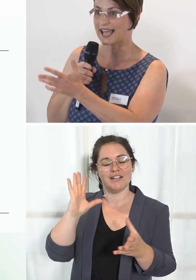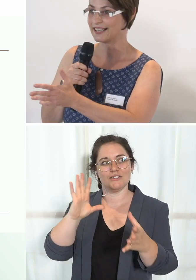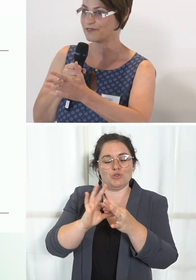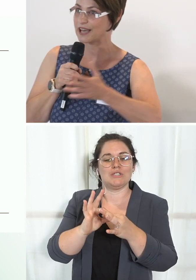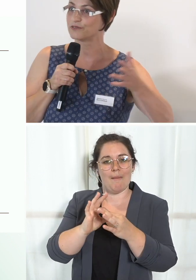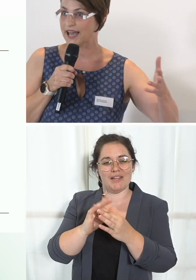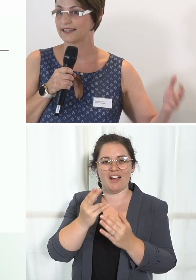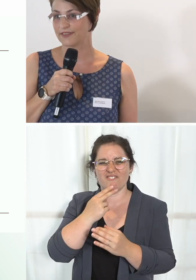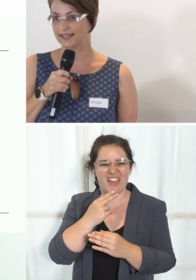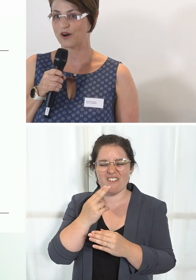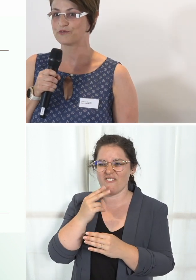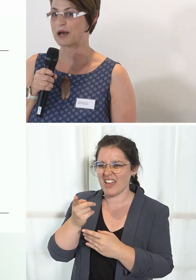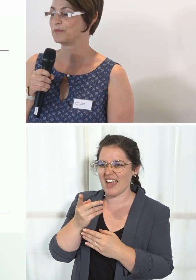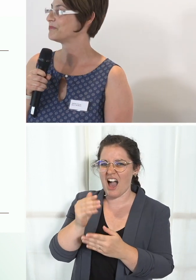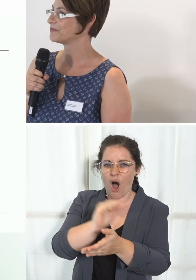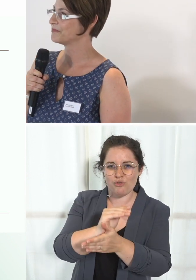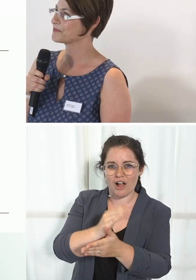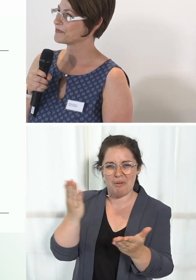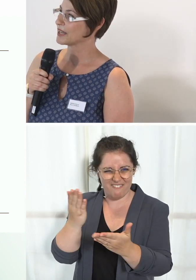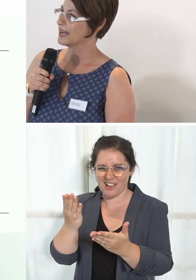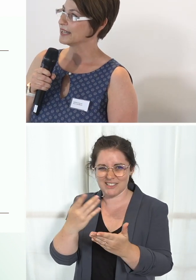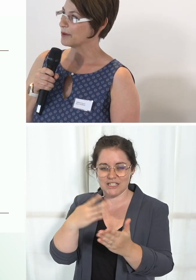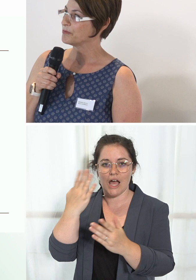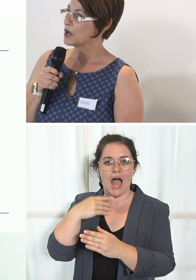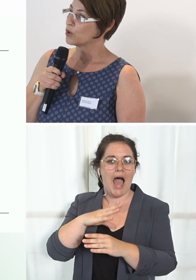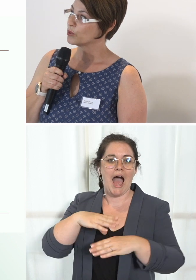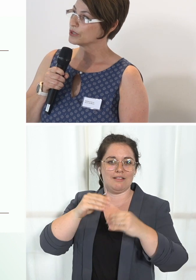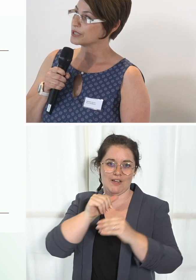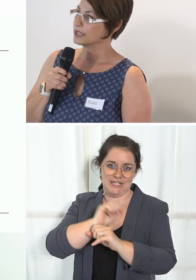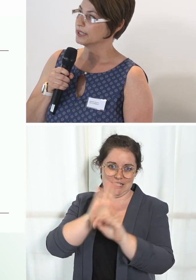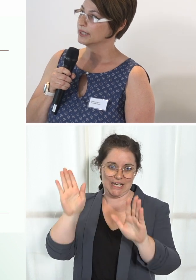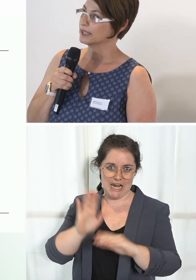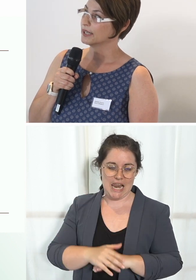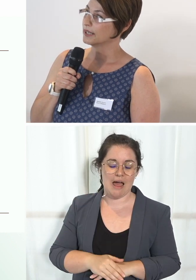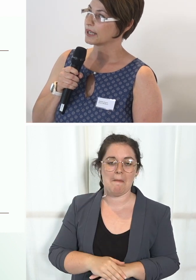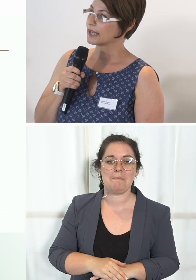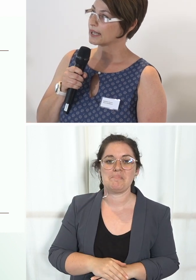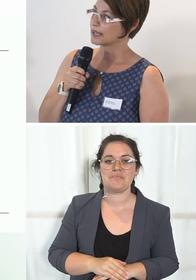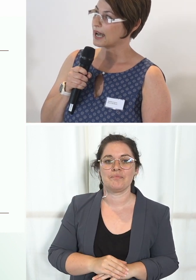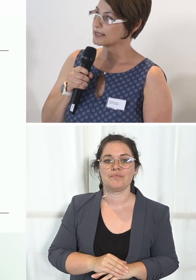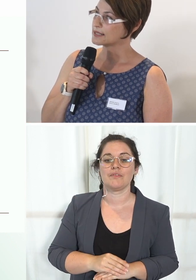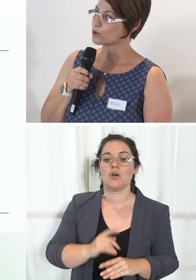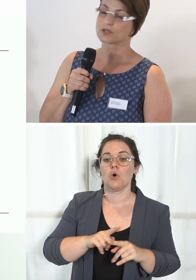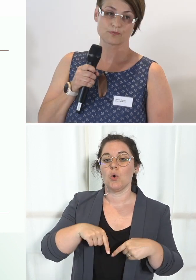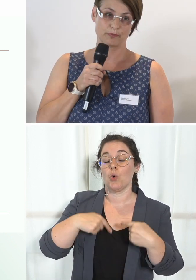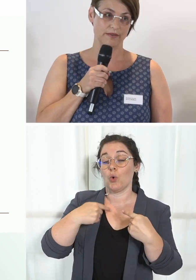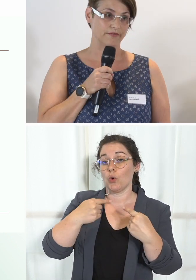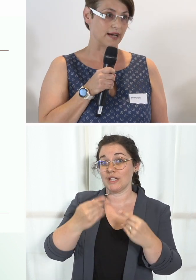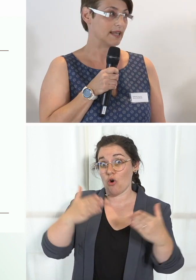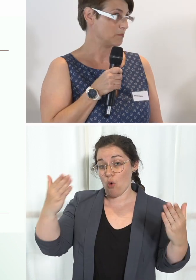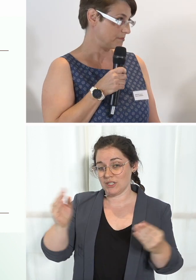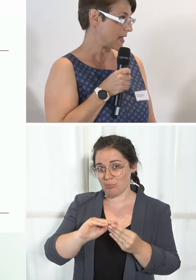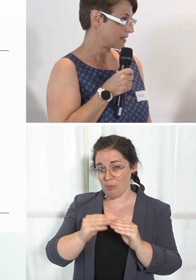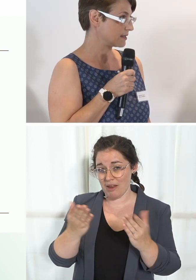ist denn eigentlich wer und wer hat welche Aufgaben. Ja, und ganz ein großes Problem